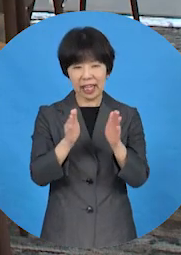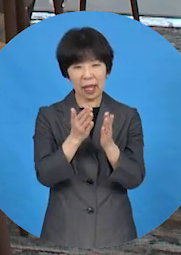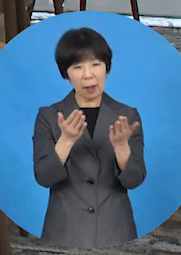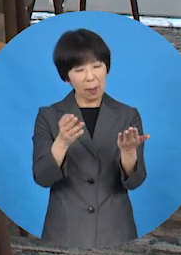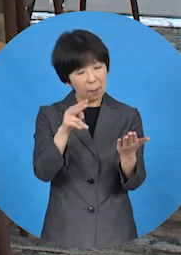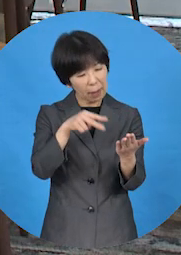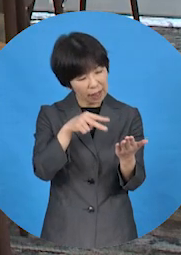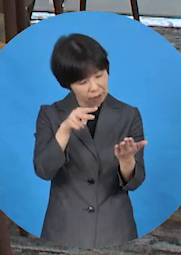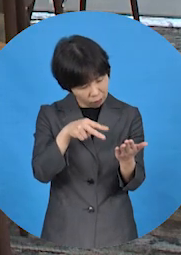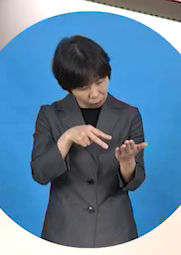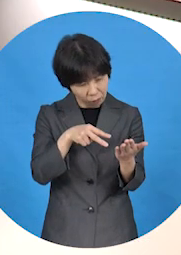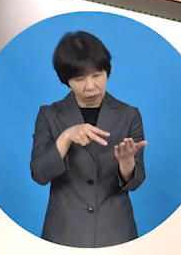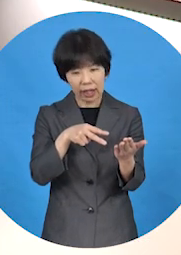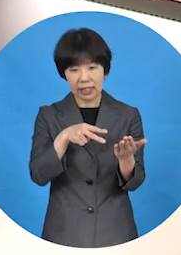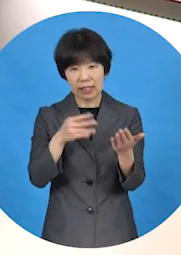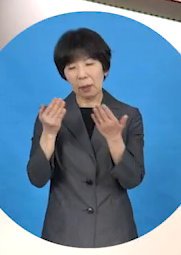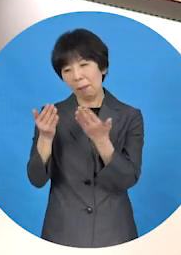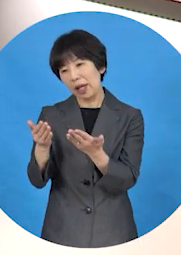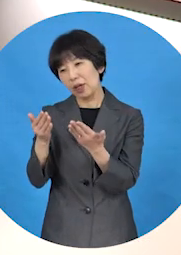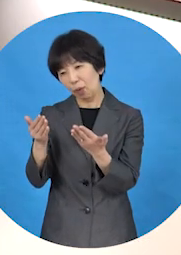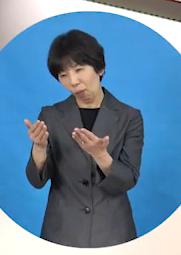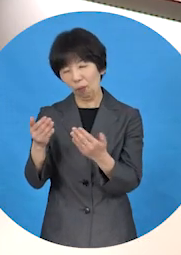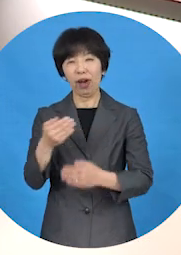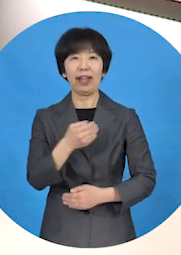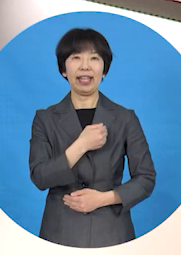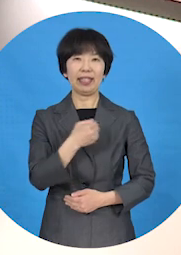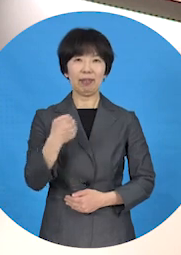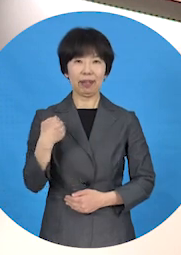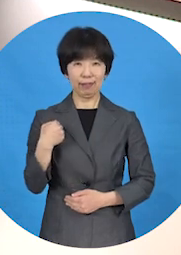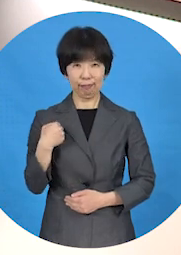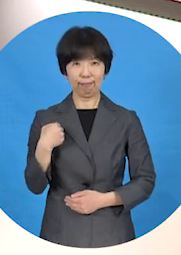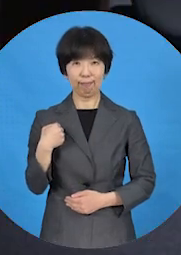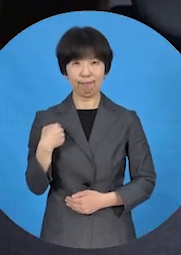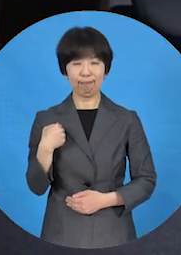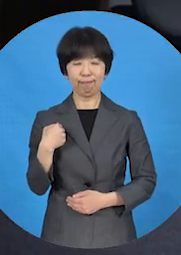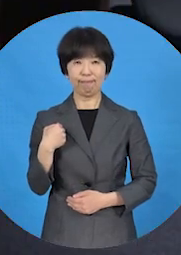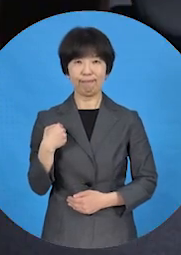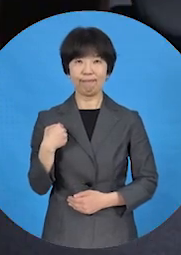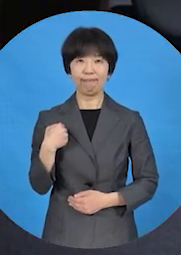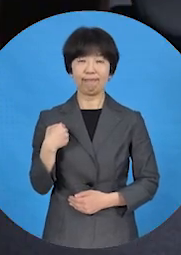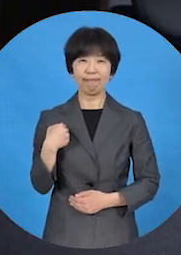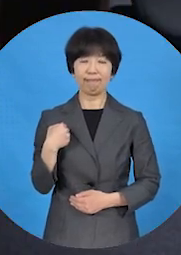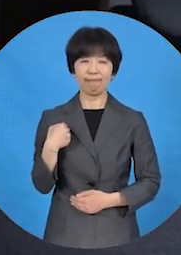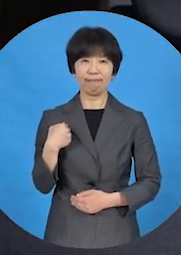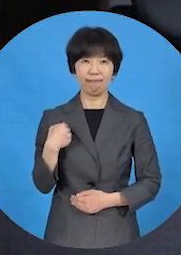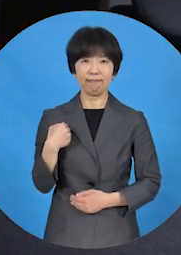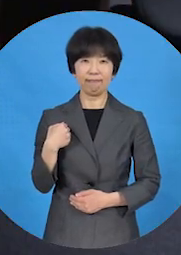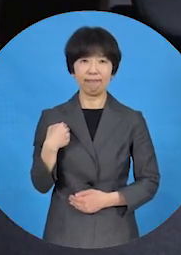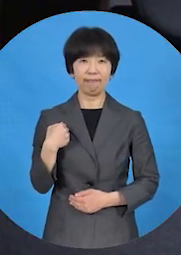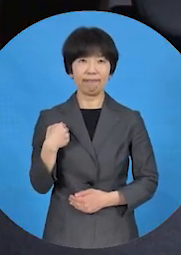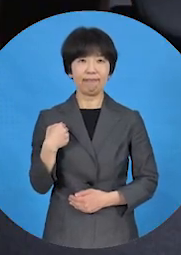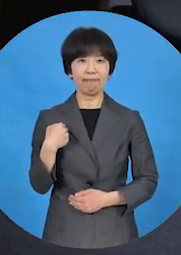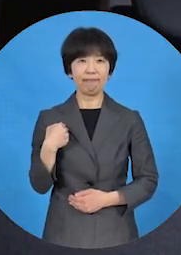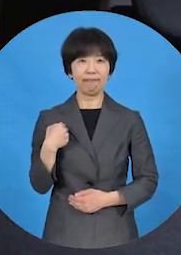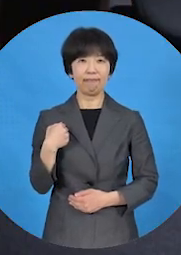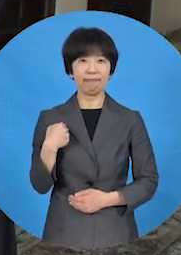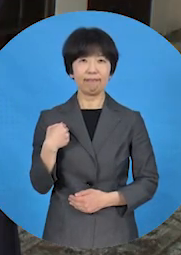をしたり読書をしたり、ゆったりとしたそれぞれの時間を過ごしていただけるようにとしたテーマになっています